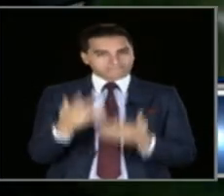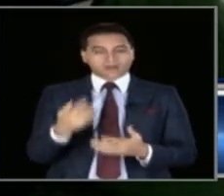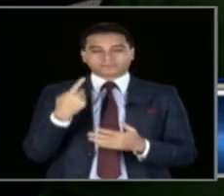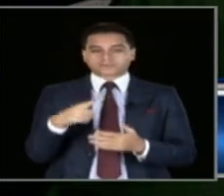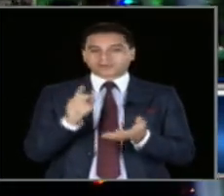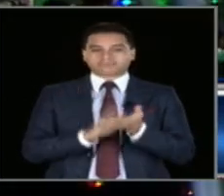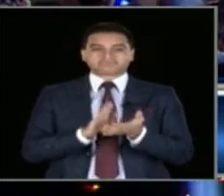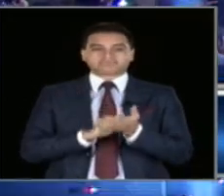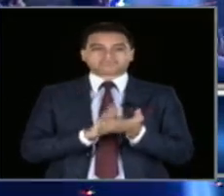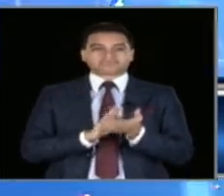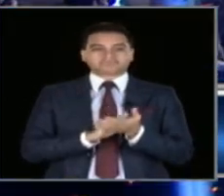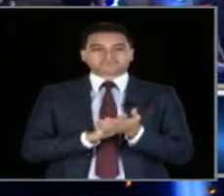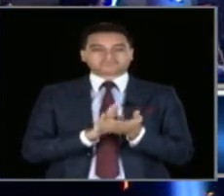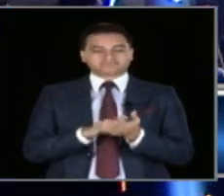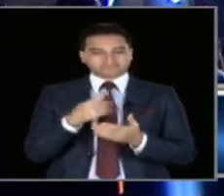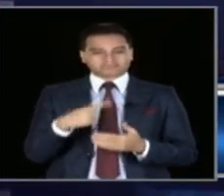برافو عليك.